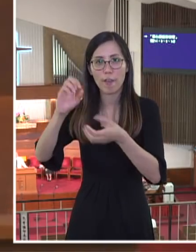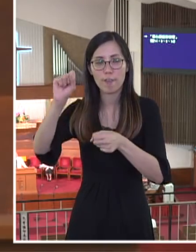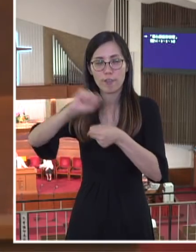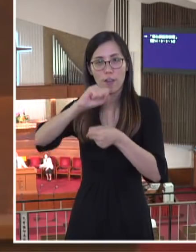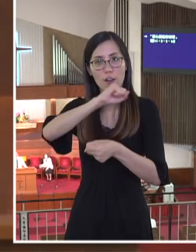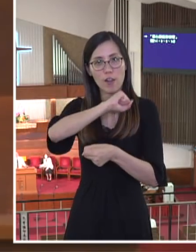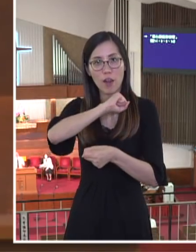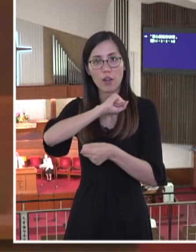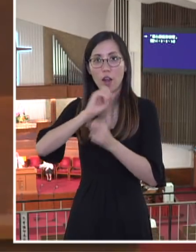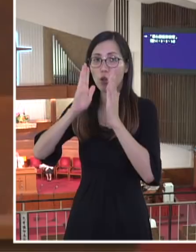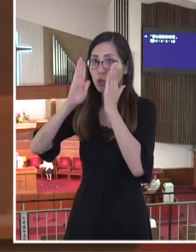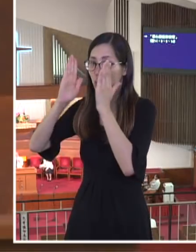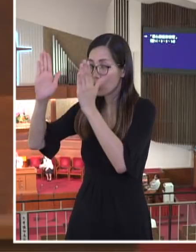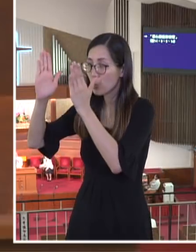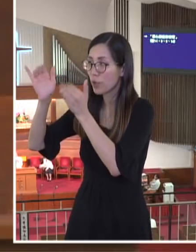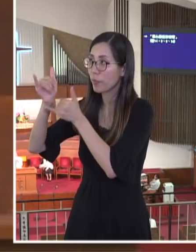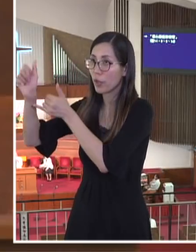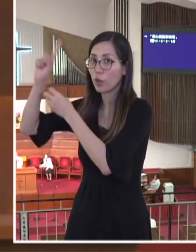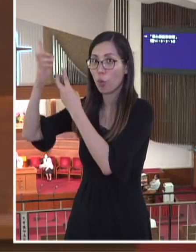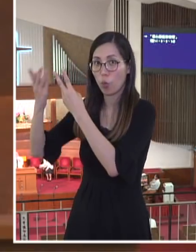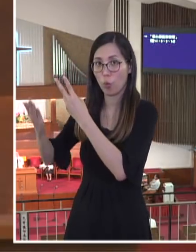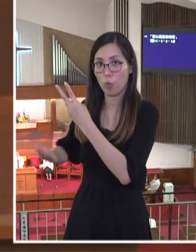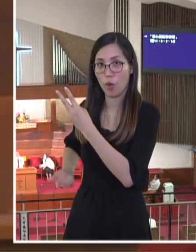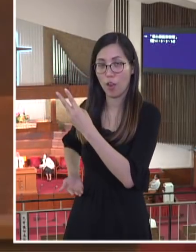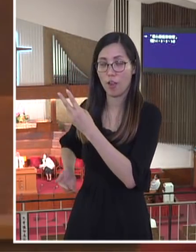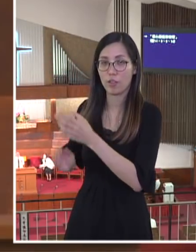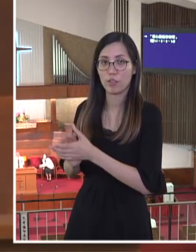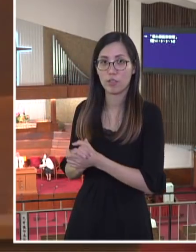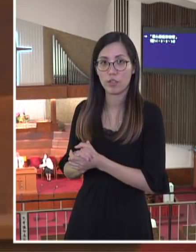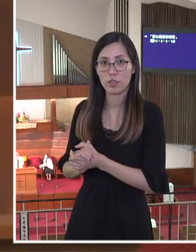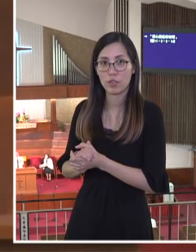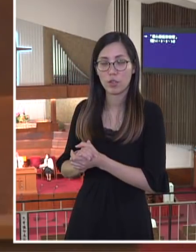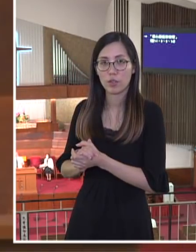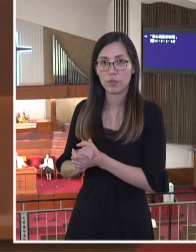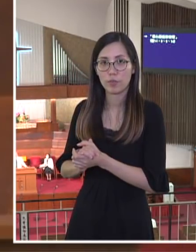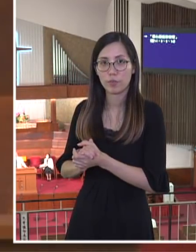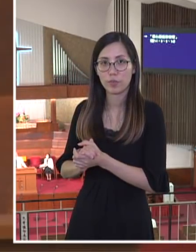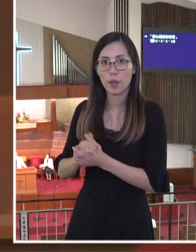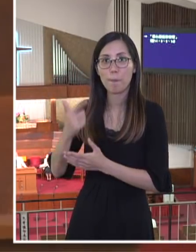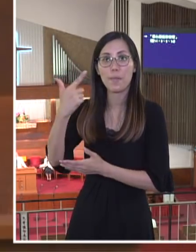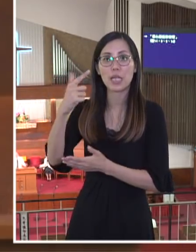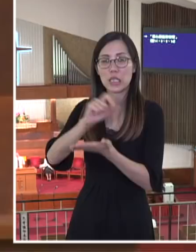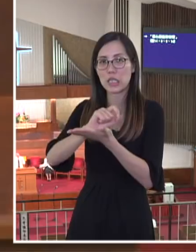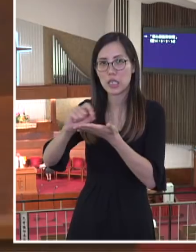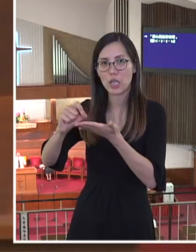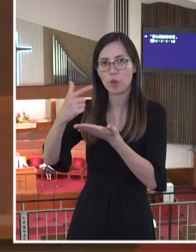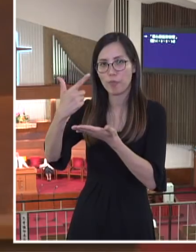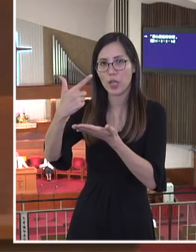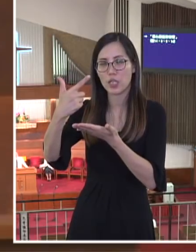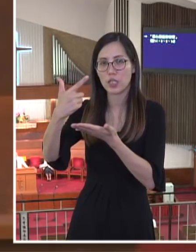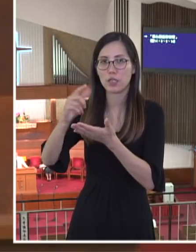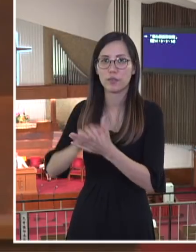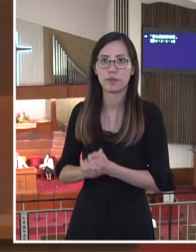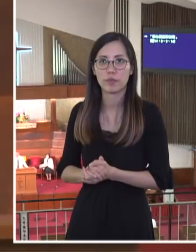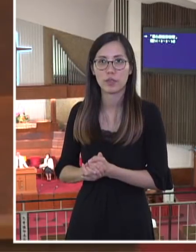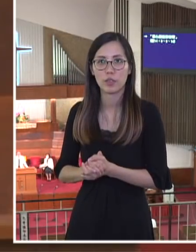以呢整个即是圣经里面讲到专心跟从耶和华呢总共用了8次，其中有7次呢